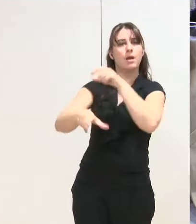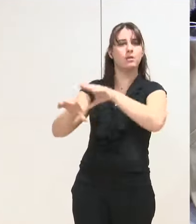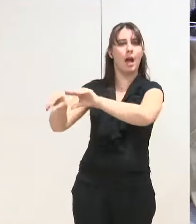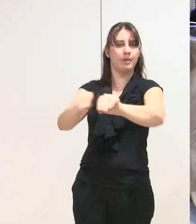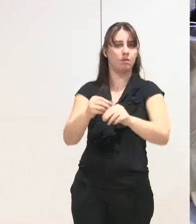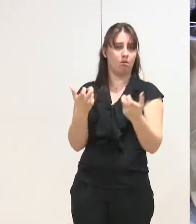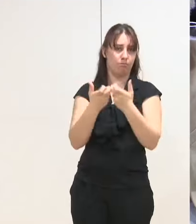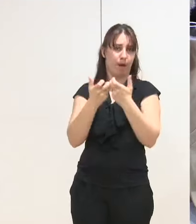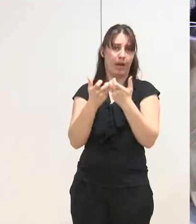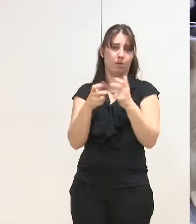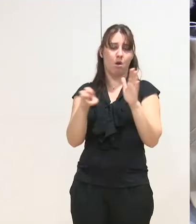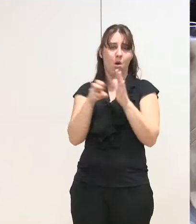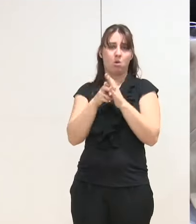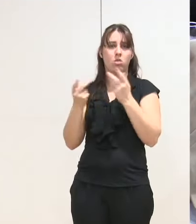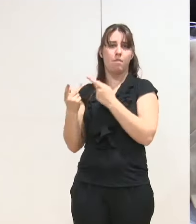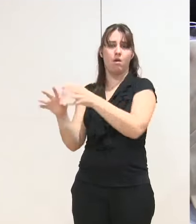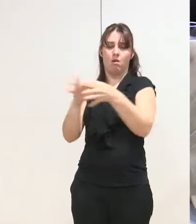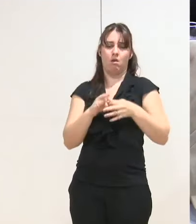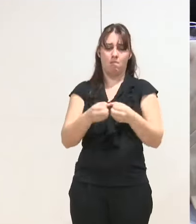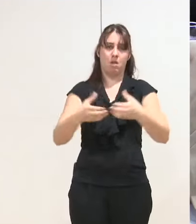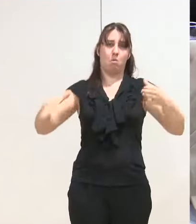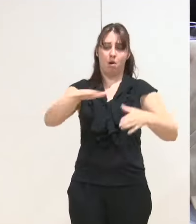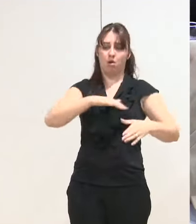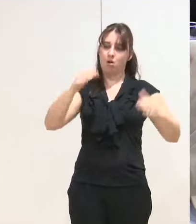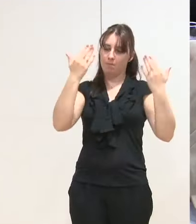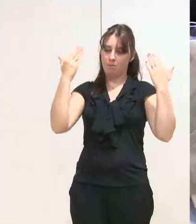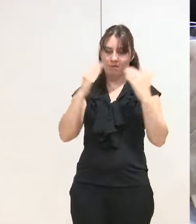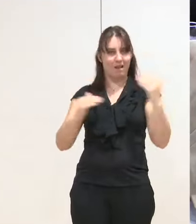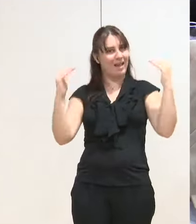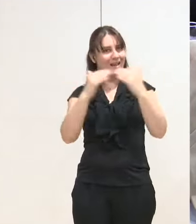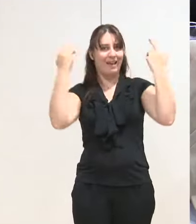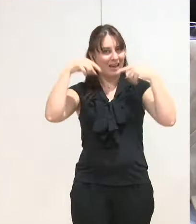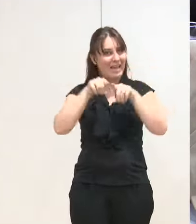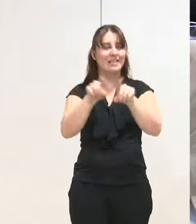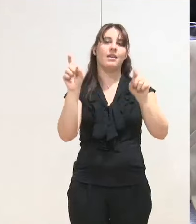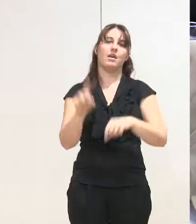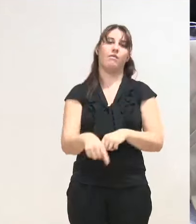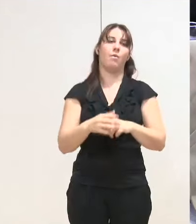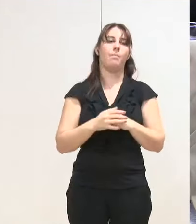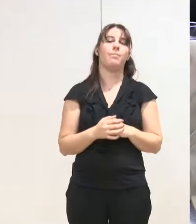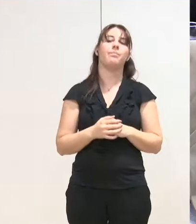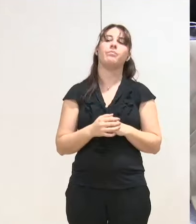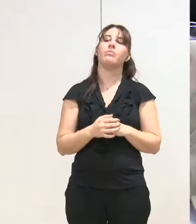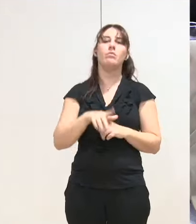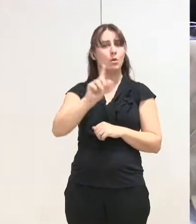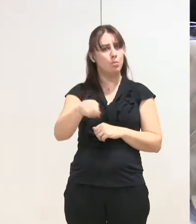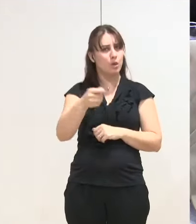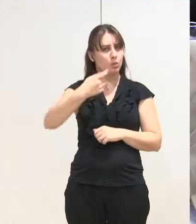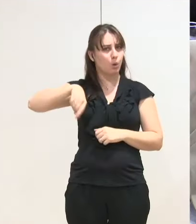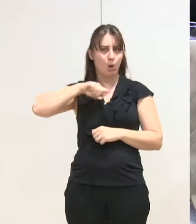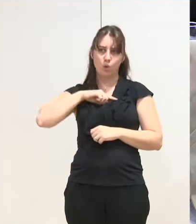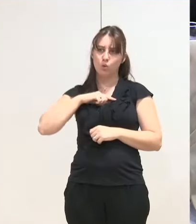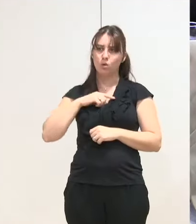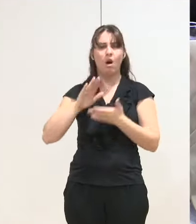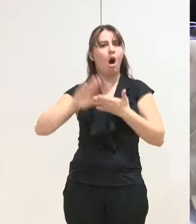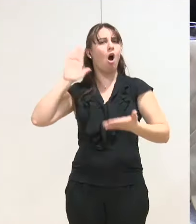territoire métropolitain et bien sûr nous avons dans ce contexte tenu nos engagements en